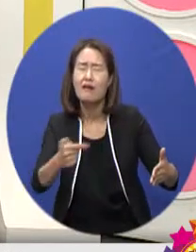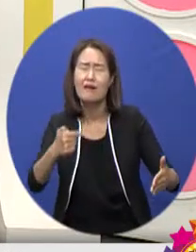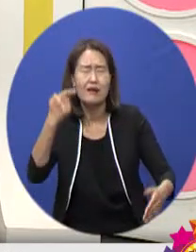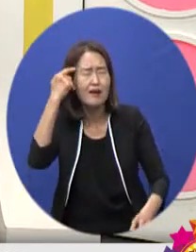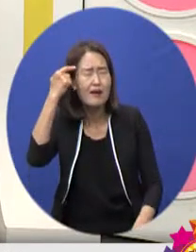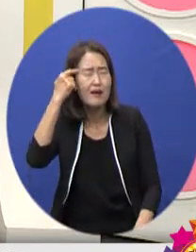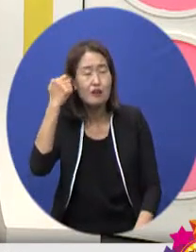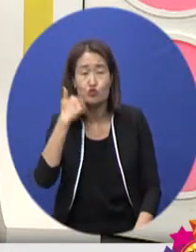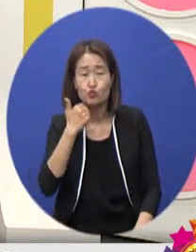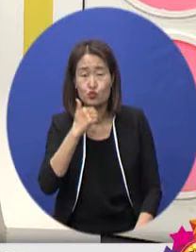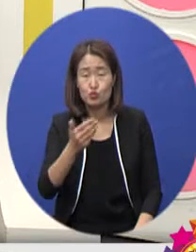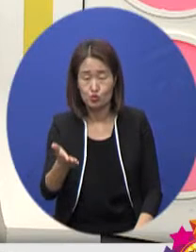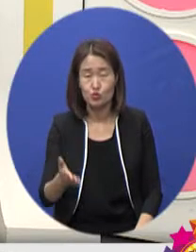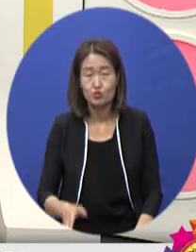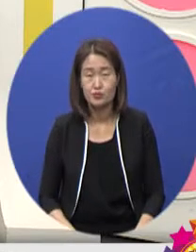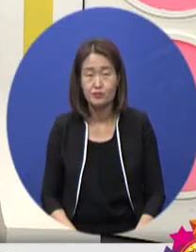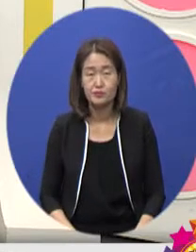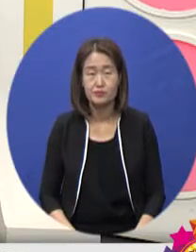분? 네.